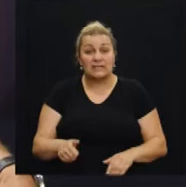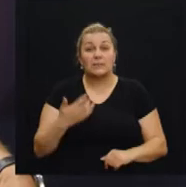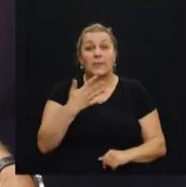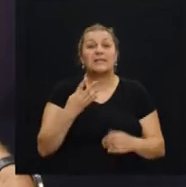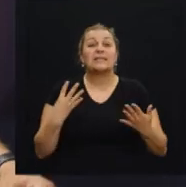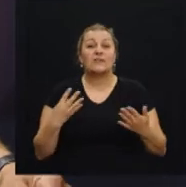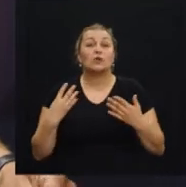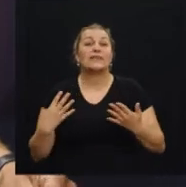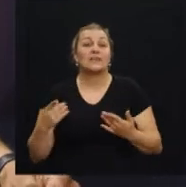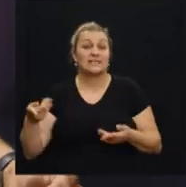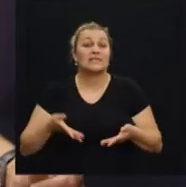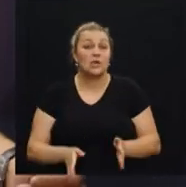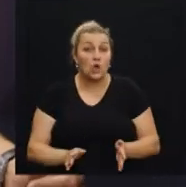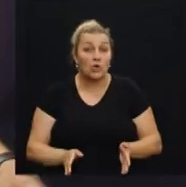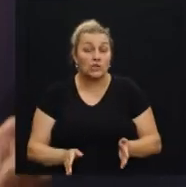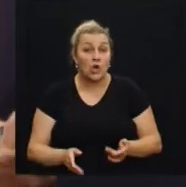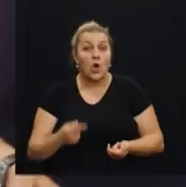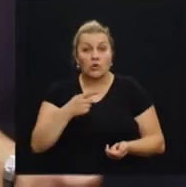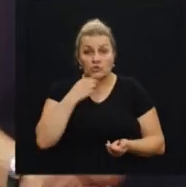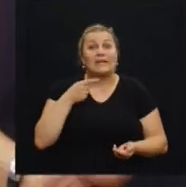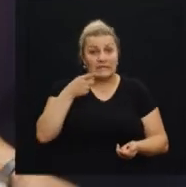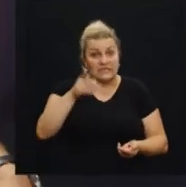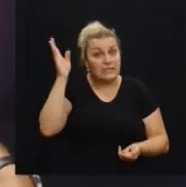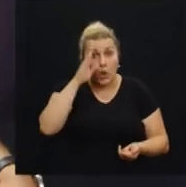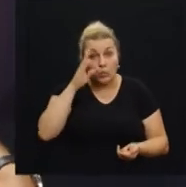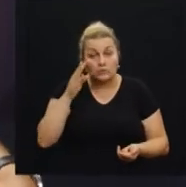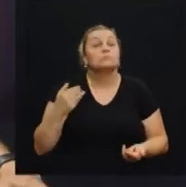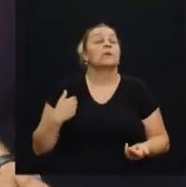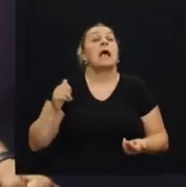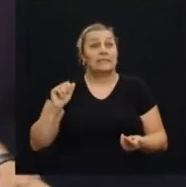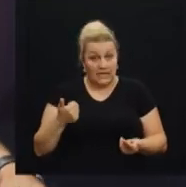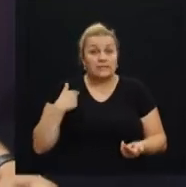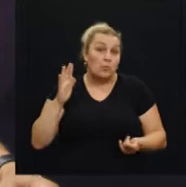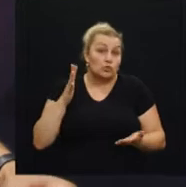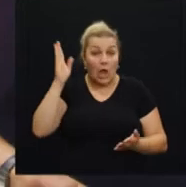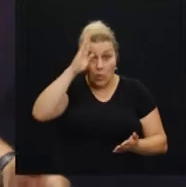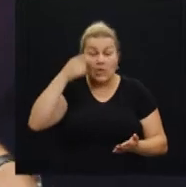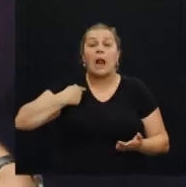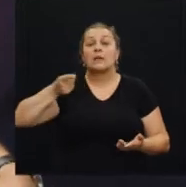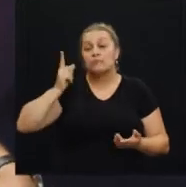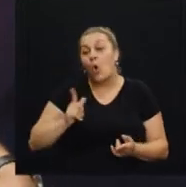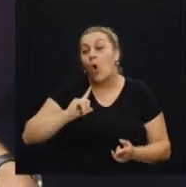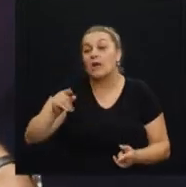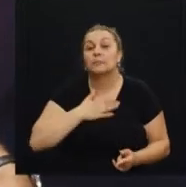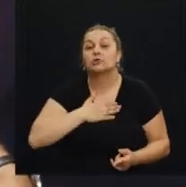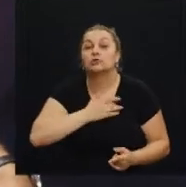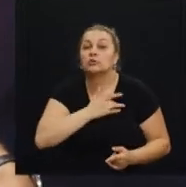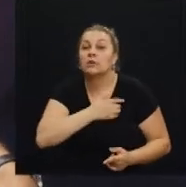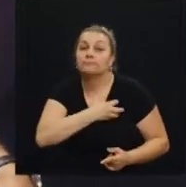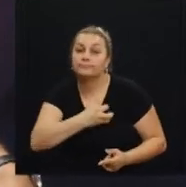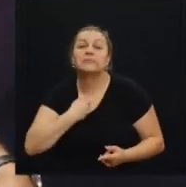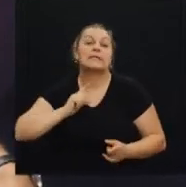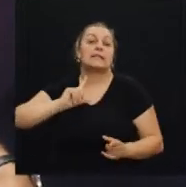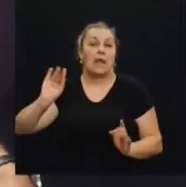5.9.90. se rodio. Kaže na mene, pa ti si luda, ja sam luda, ali mora nići, idem. I tako je to bilo. Došli